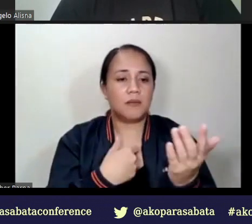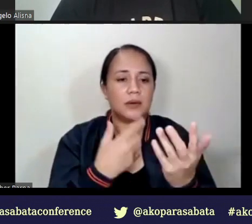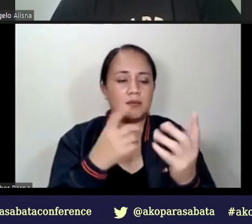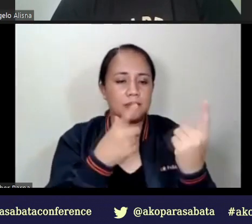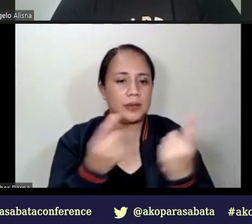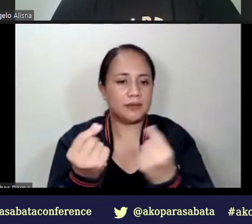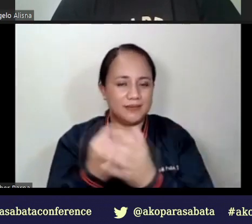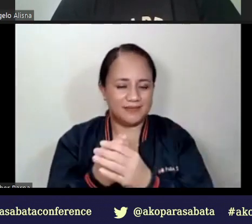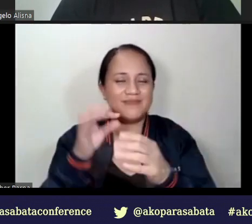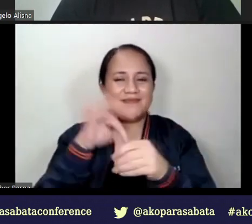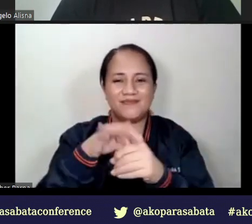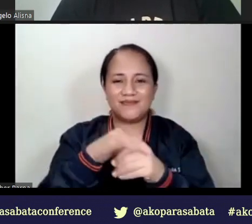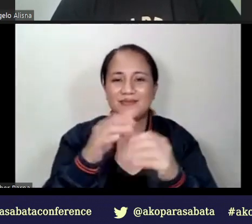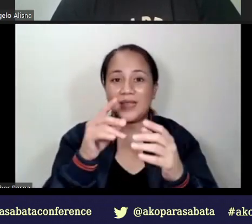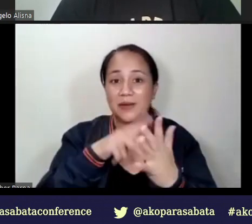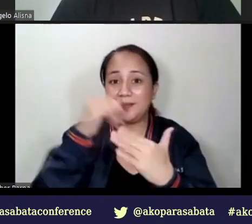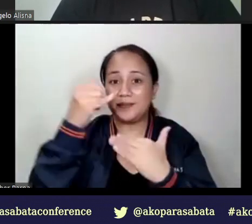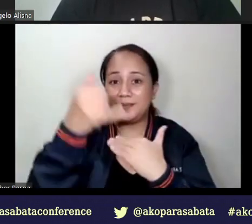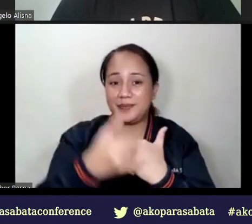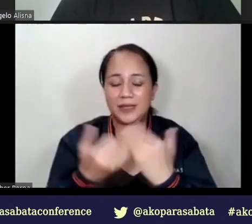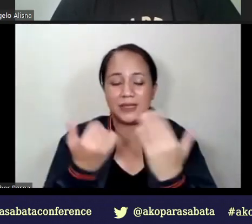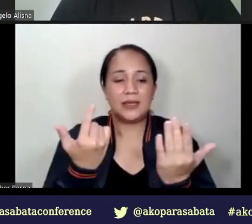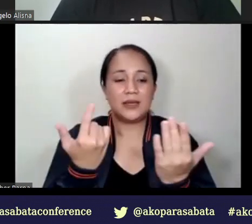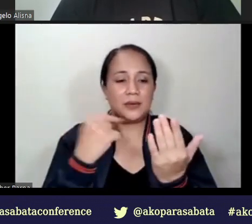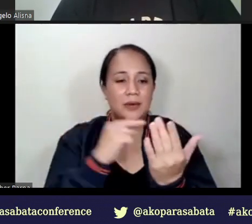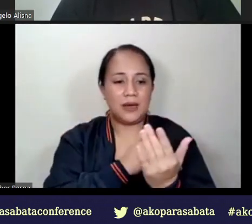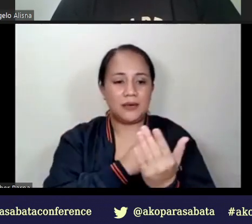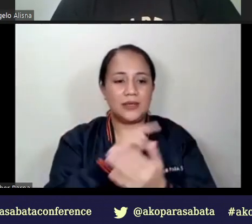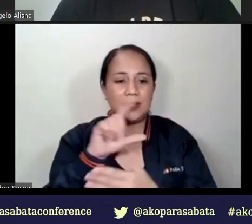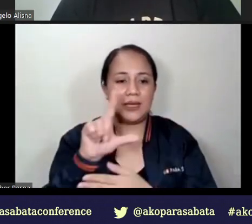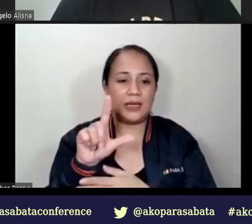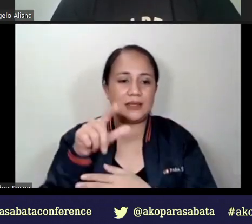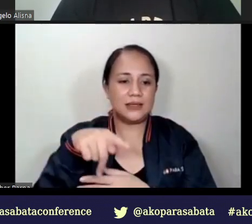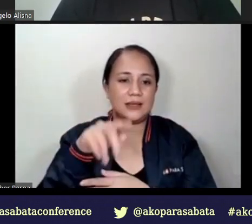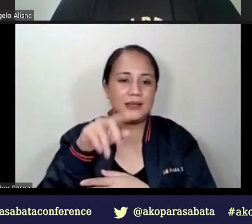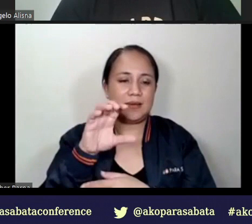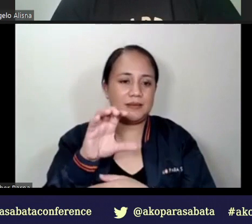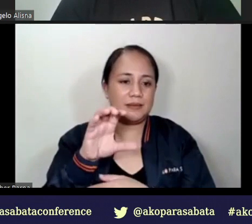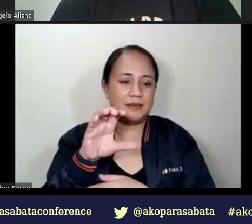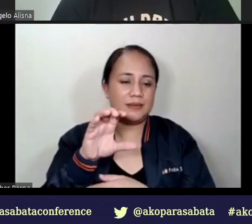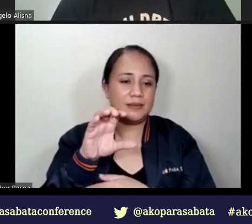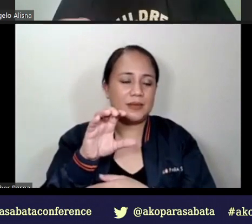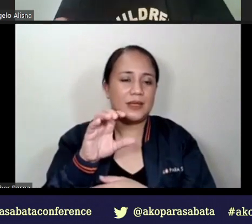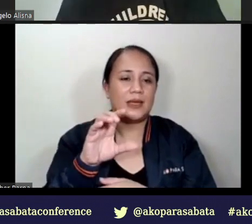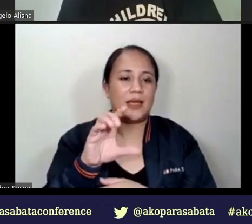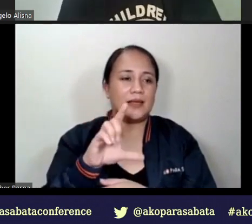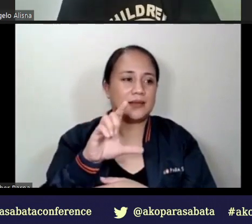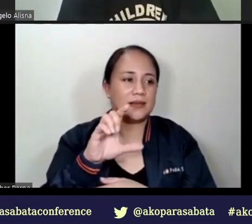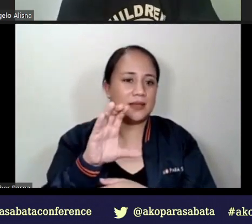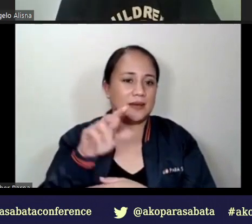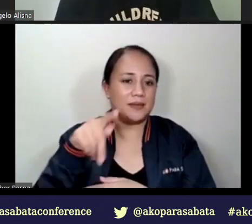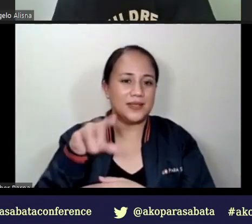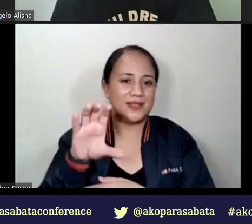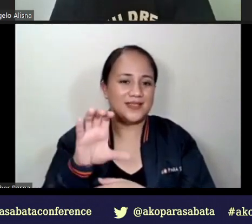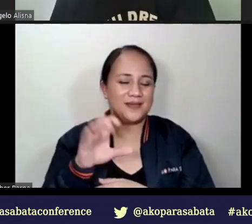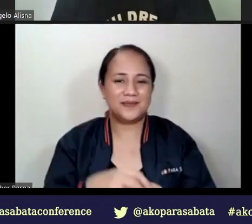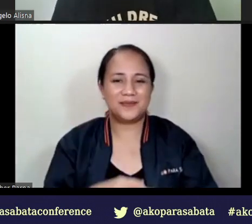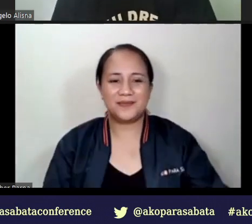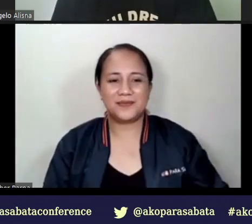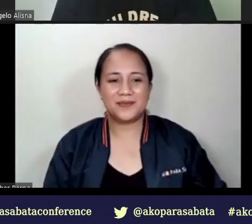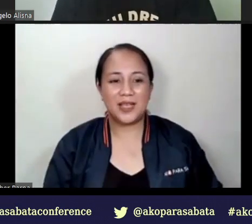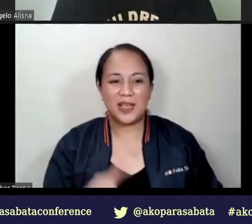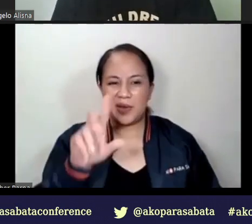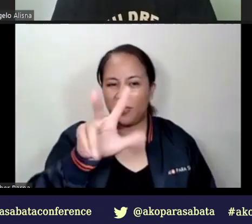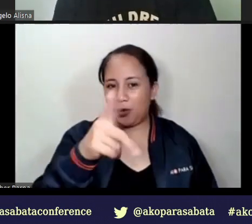ng mga programa at proyekto ng ating LCPC. Yun lang po, Kuya Neo. Meron pa akong